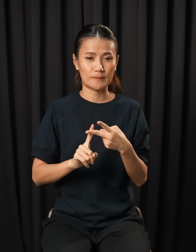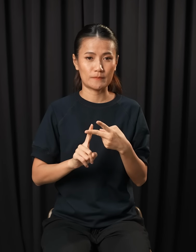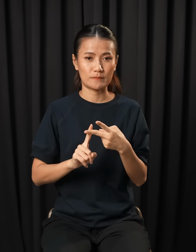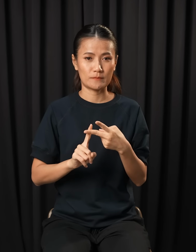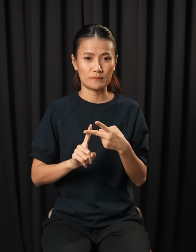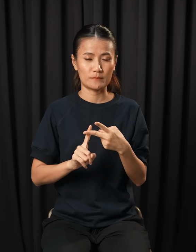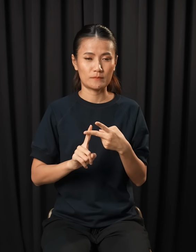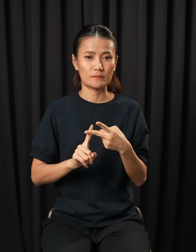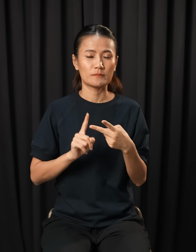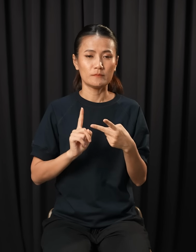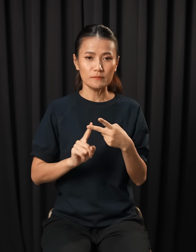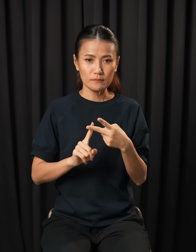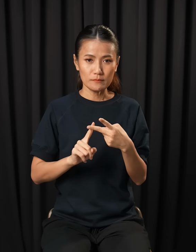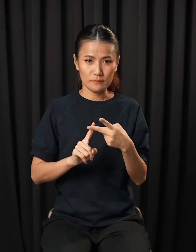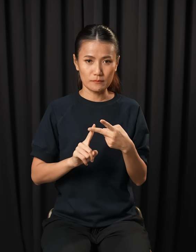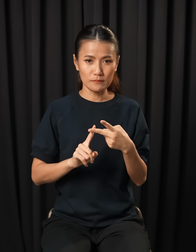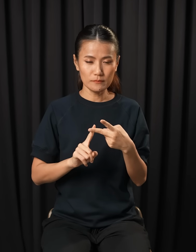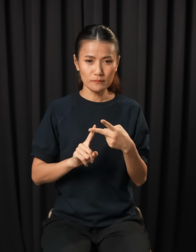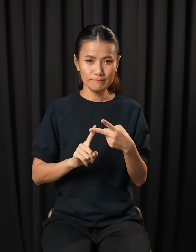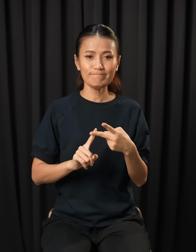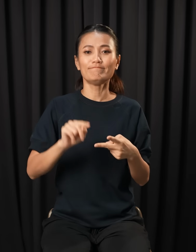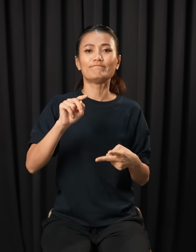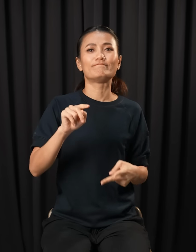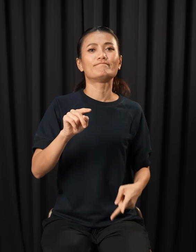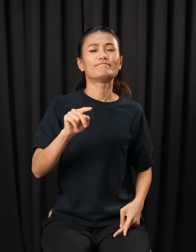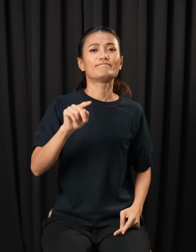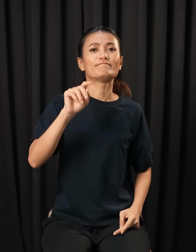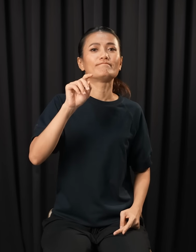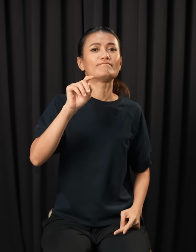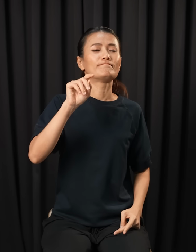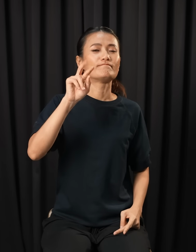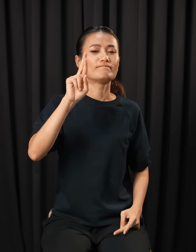องก็คือว่าสภาที่เป็นรัฐสภ